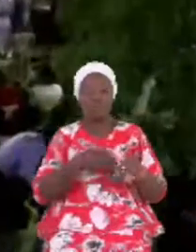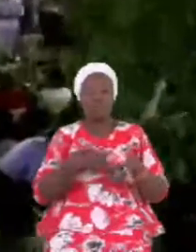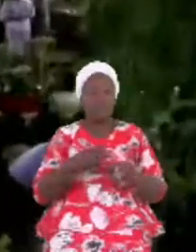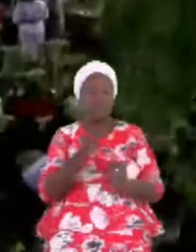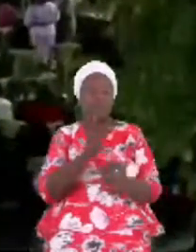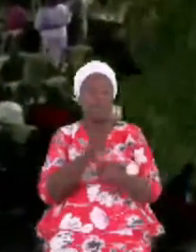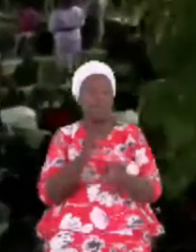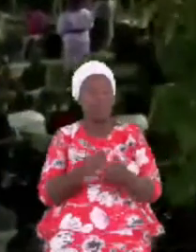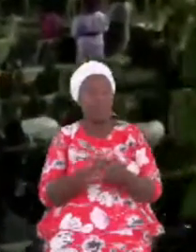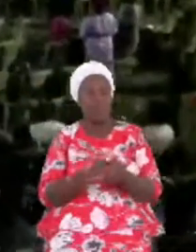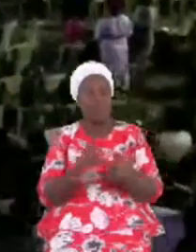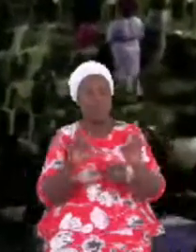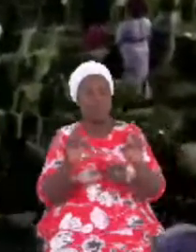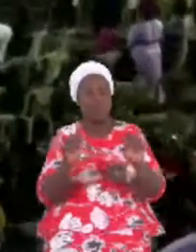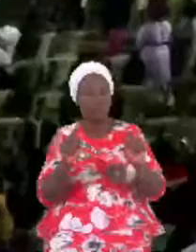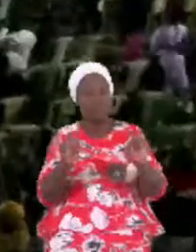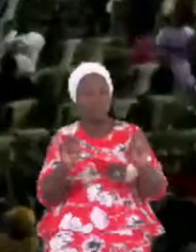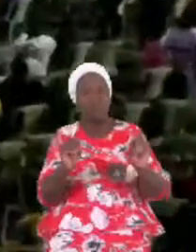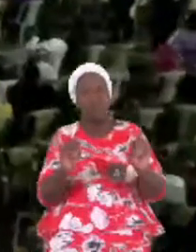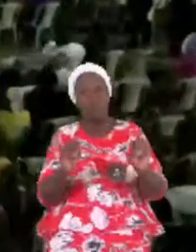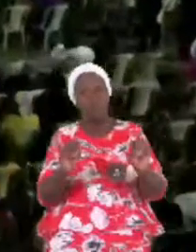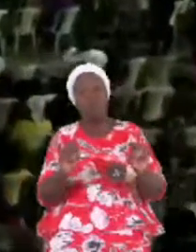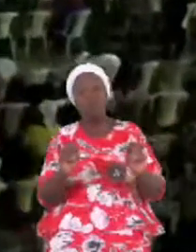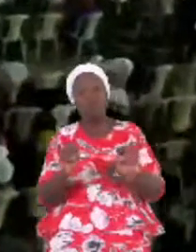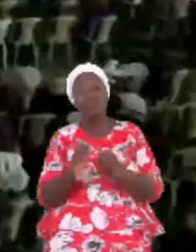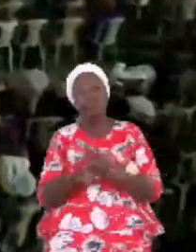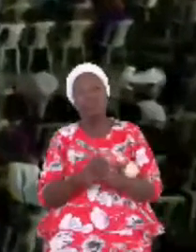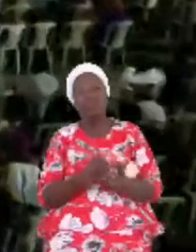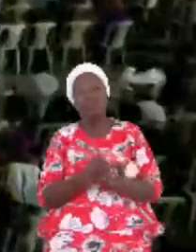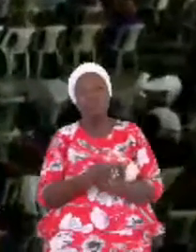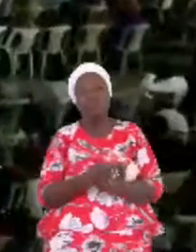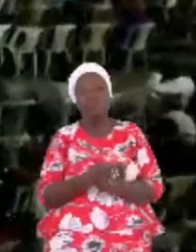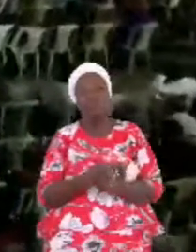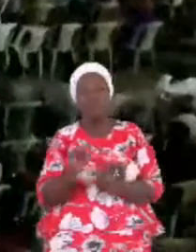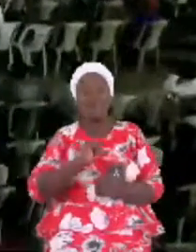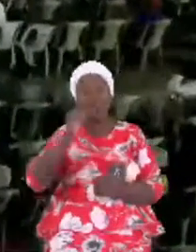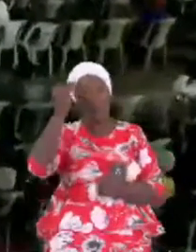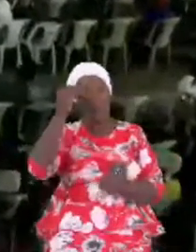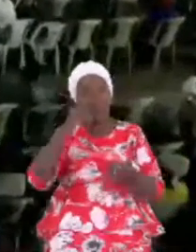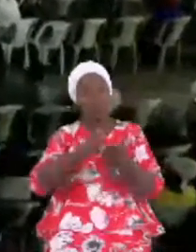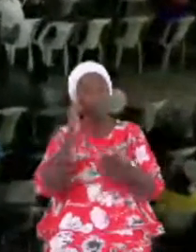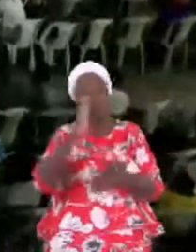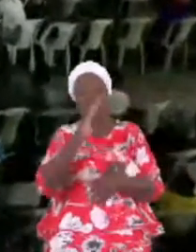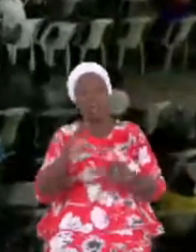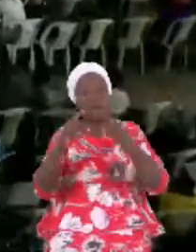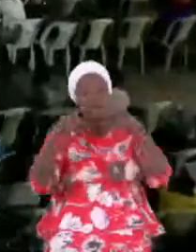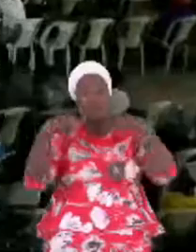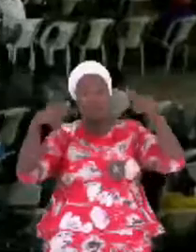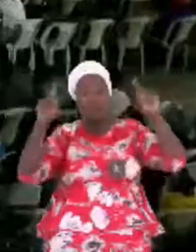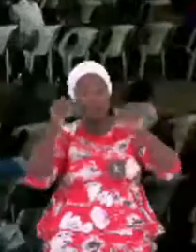Gardez cette date, voilà le rallye des convertis, où on vous aidera à garder votre